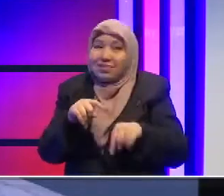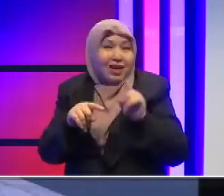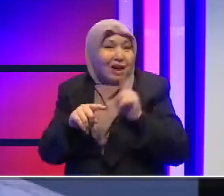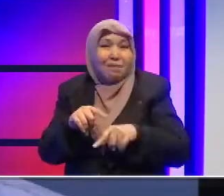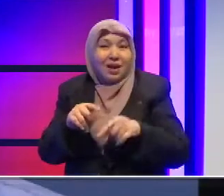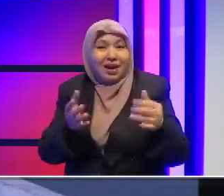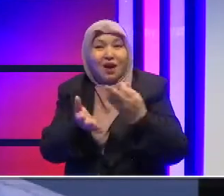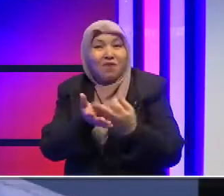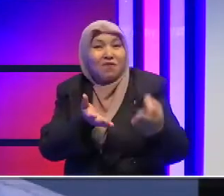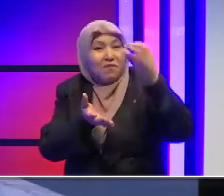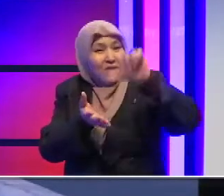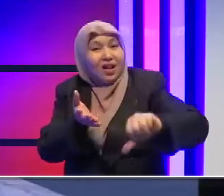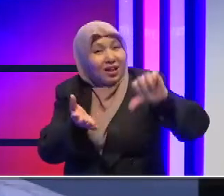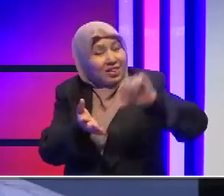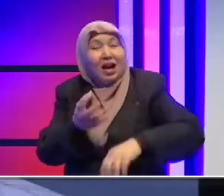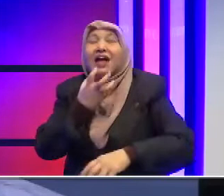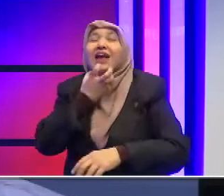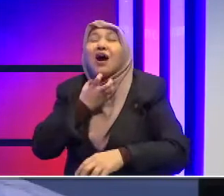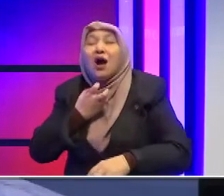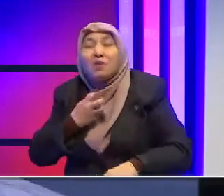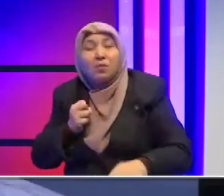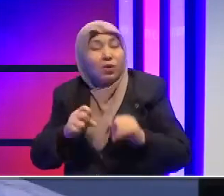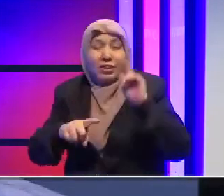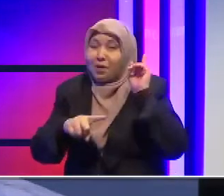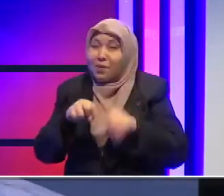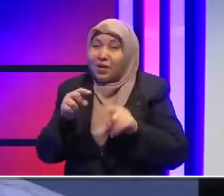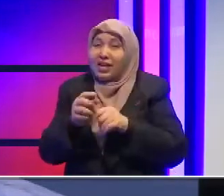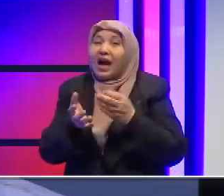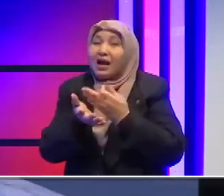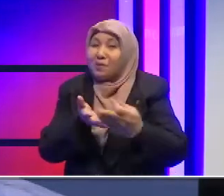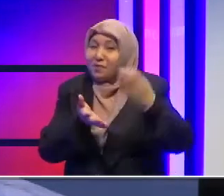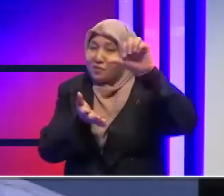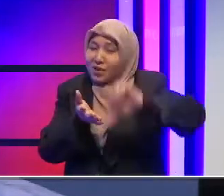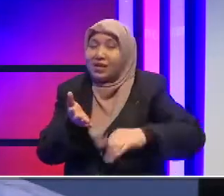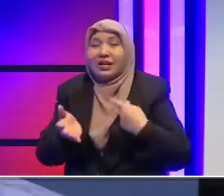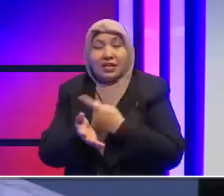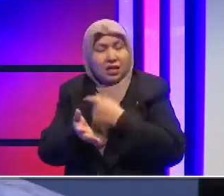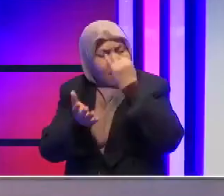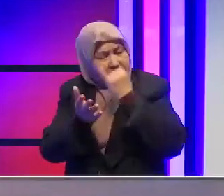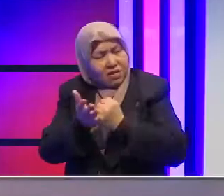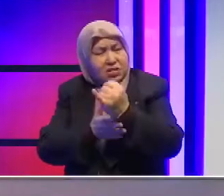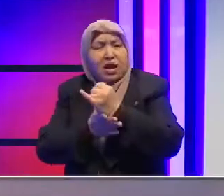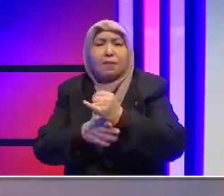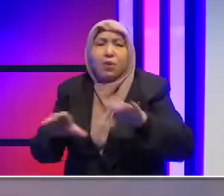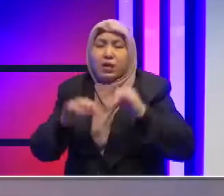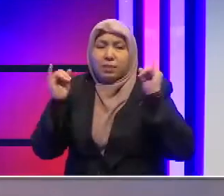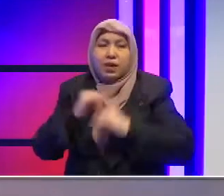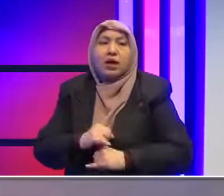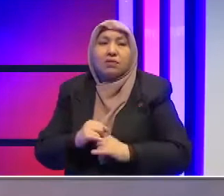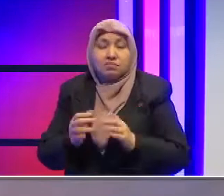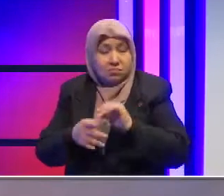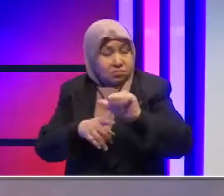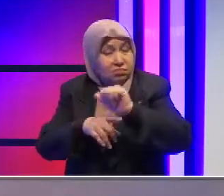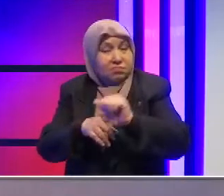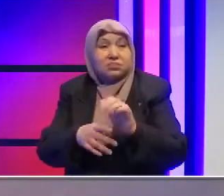kita, hawa nafsu pun takkan dapat menewaskan kita. Itulah kepentingan ikhlas dalam kita melakukan amal ibadah. Baik, terima kasih ucapkan